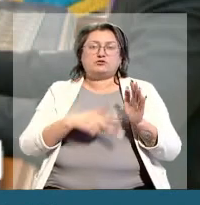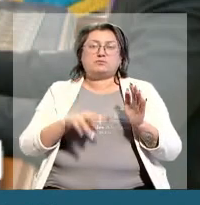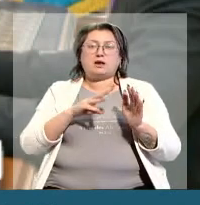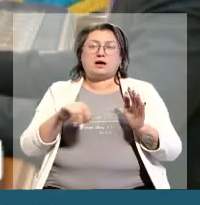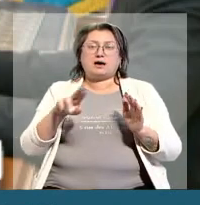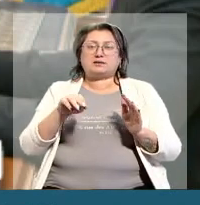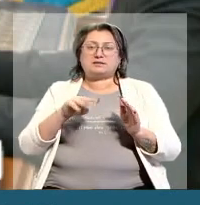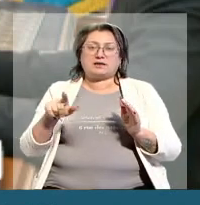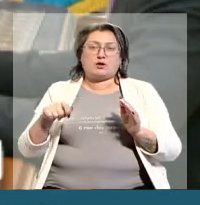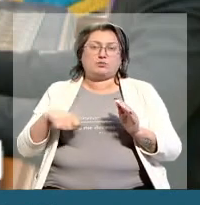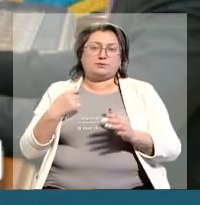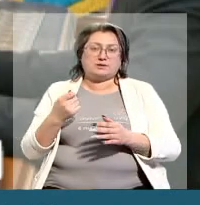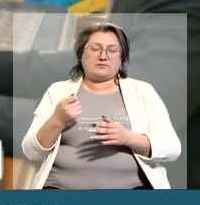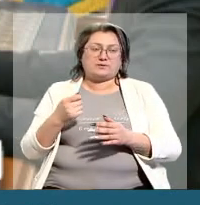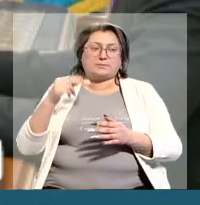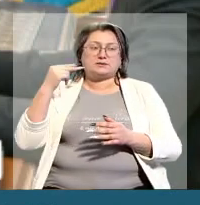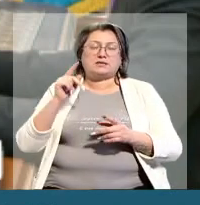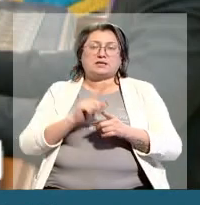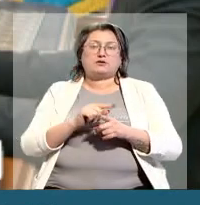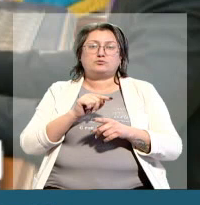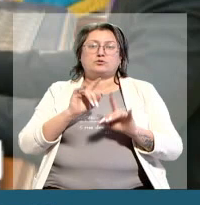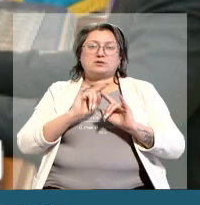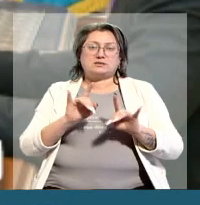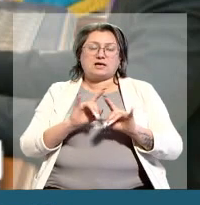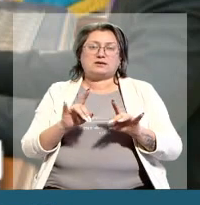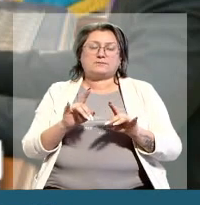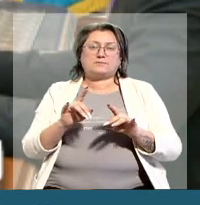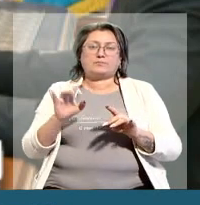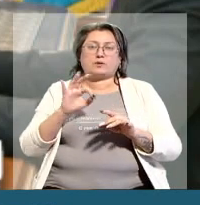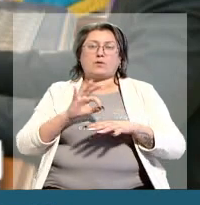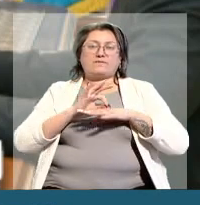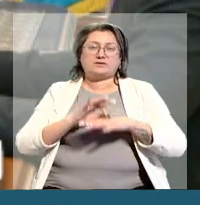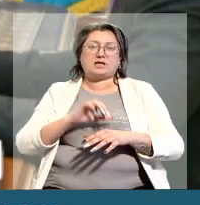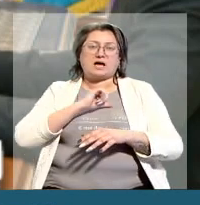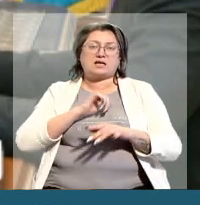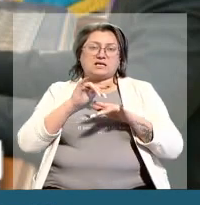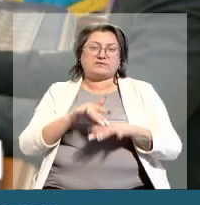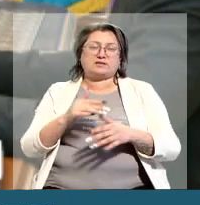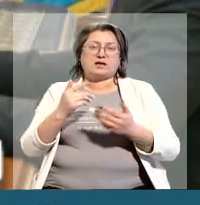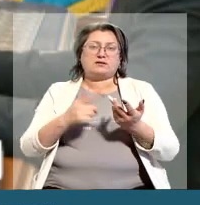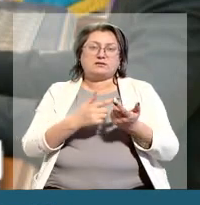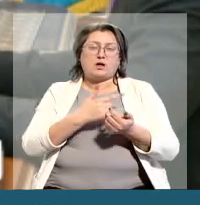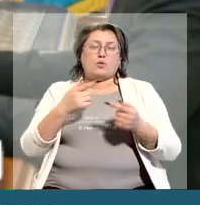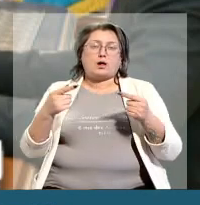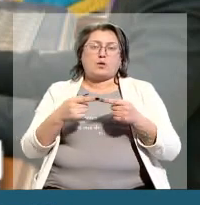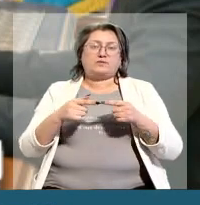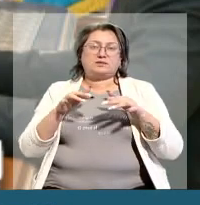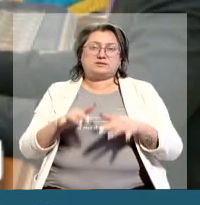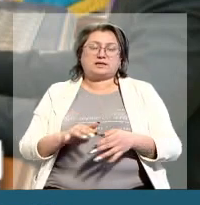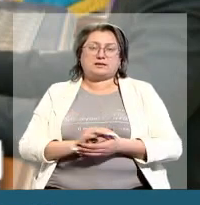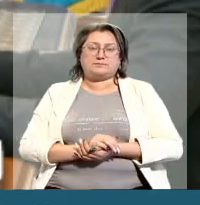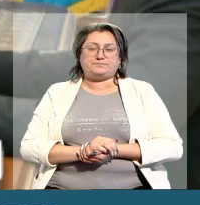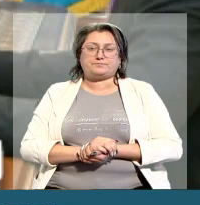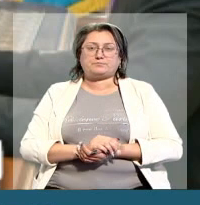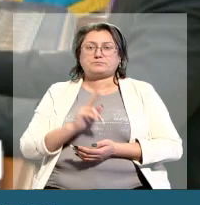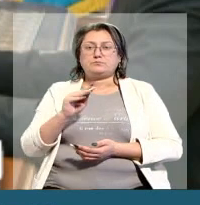астам шығын өндірілген. Сондай-ақ, кездесуде президентке бірқатар қылмыстық істі тергеу амалдарының барысы жөнінде мәлімет берілді. Ал